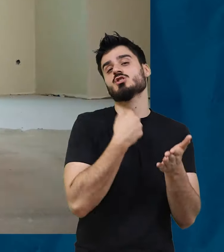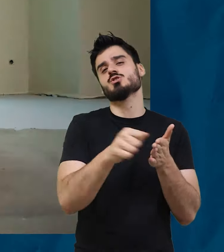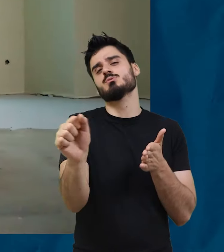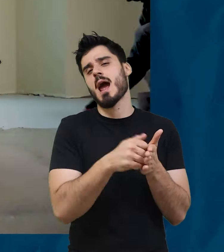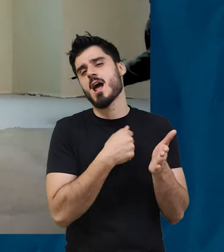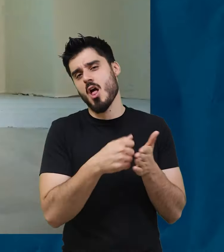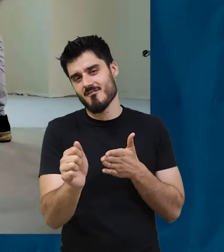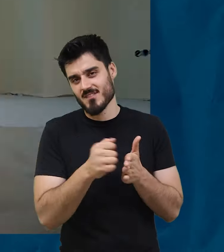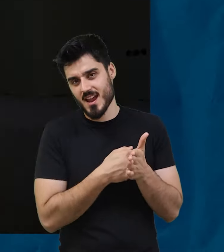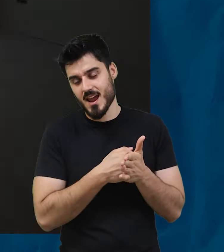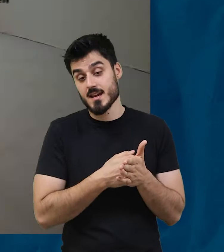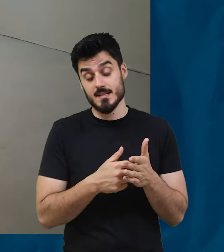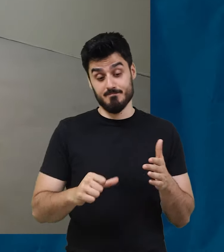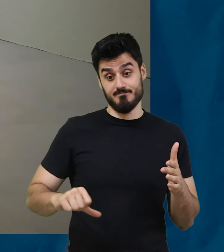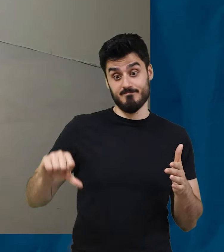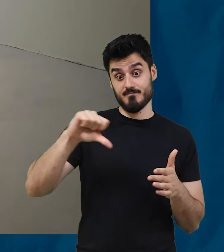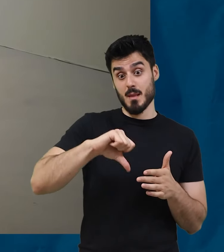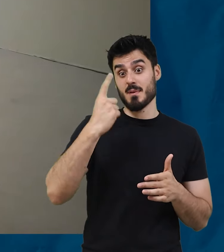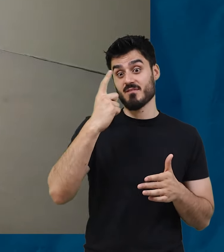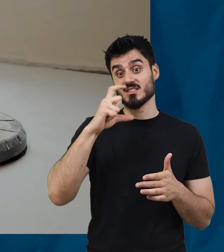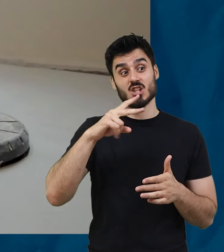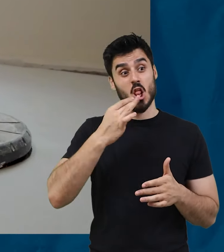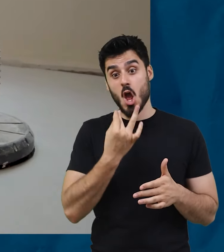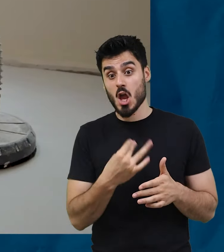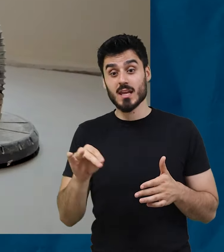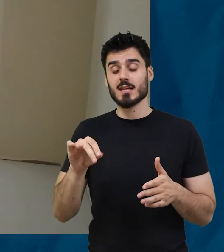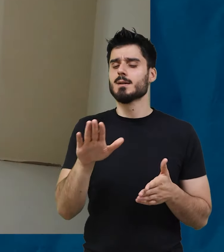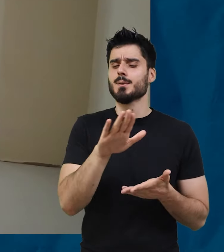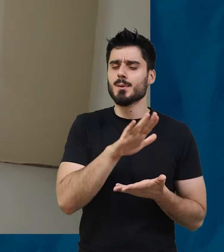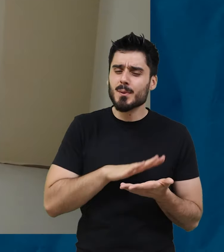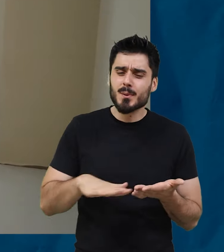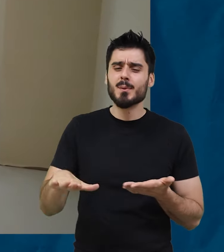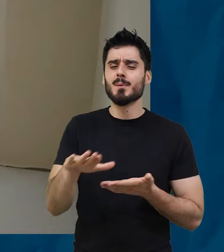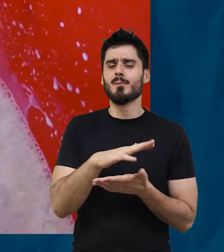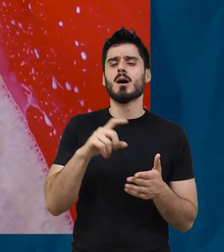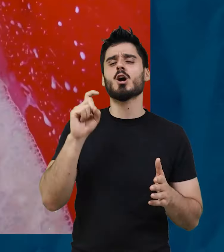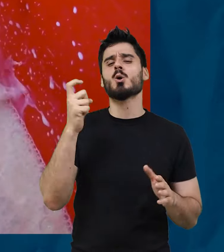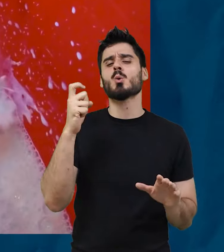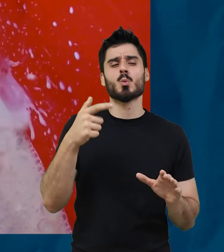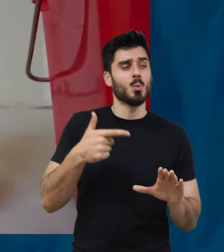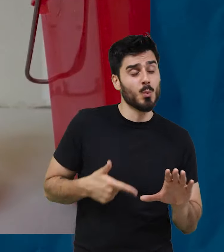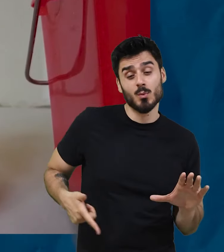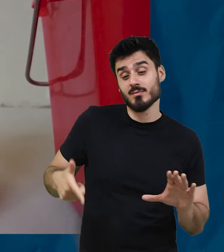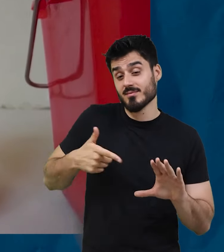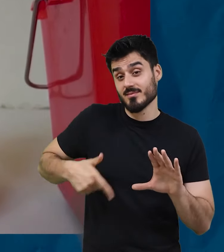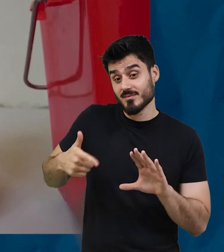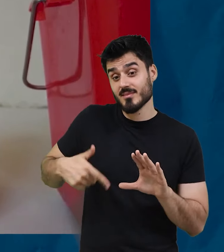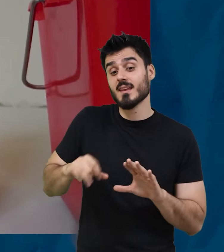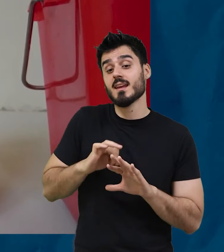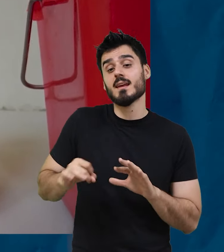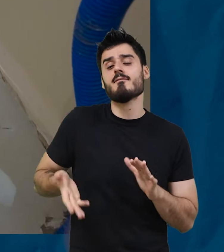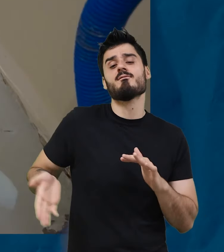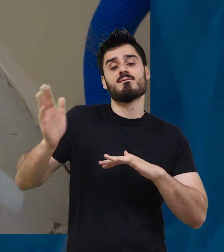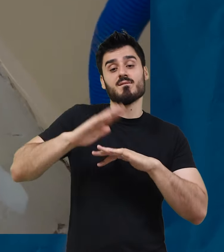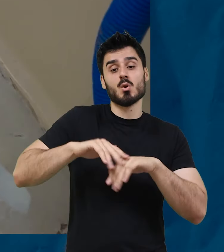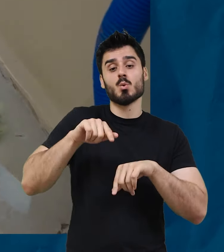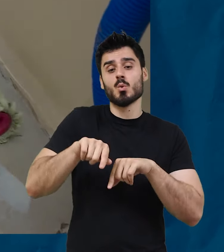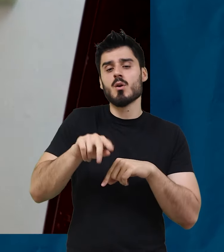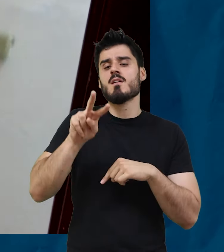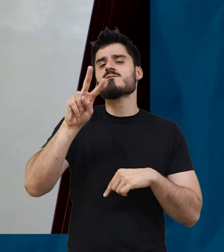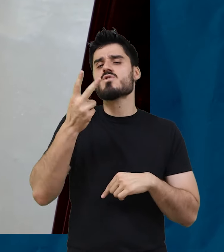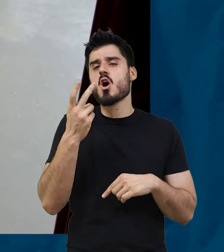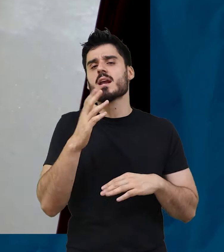шпакловане. След изсъхване на първия слой, повърхността се прешлайфа, грундира с грунда Primer LT и върху